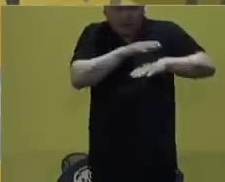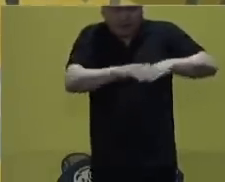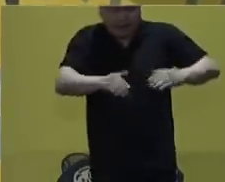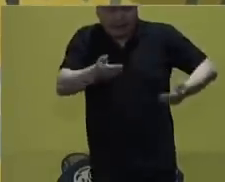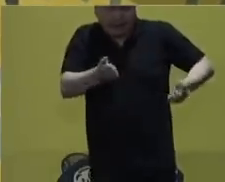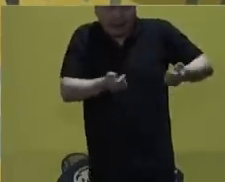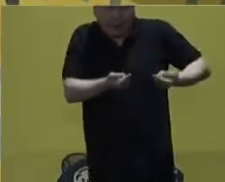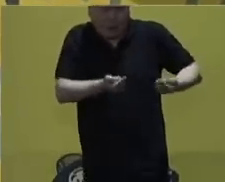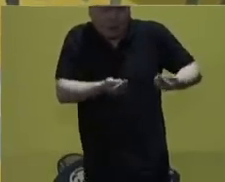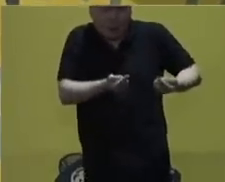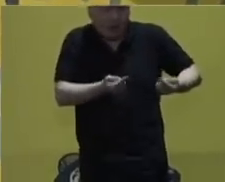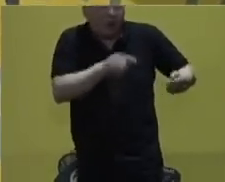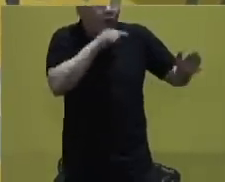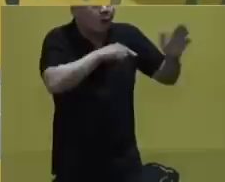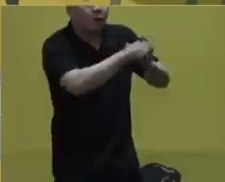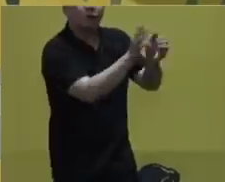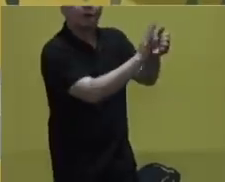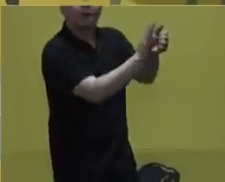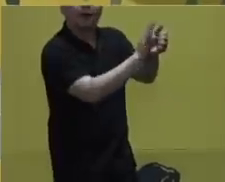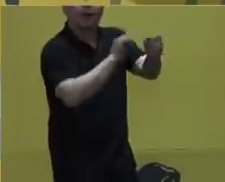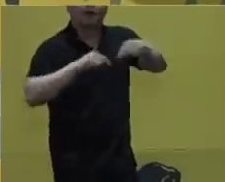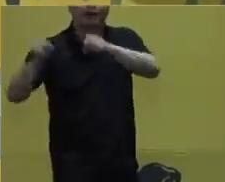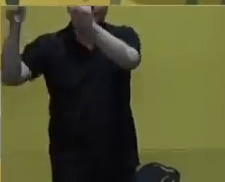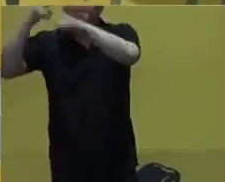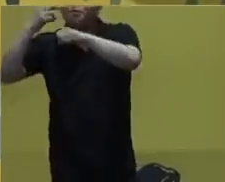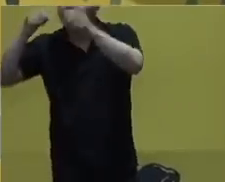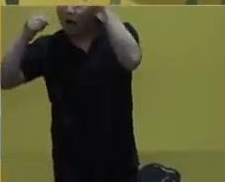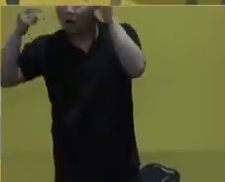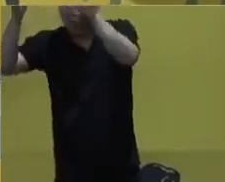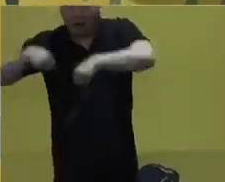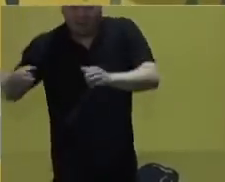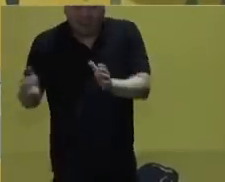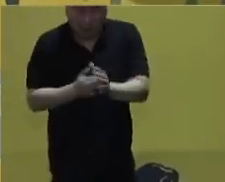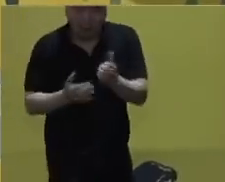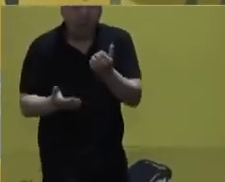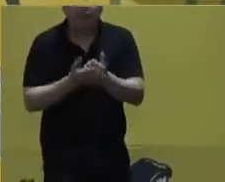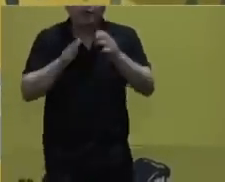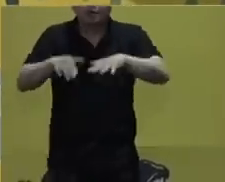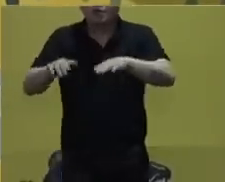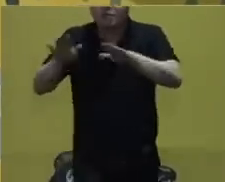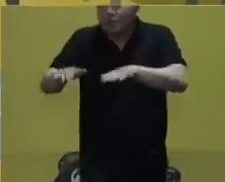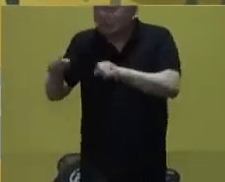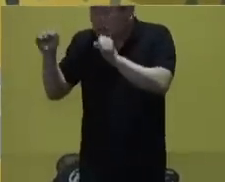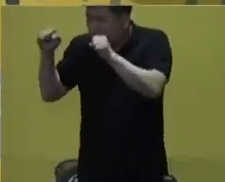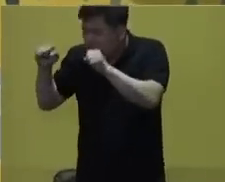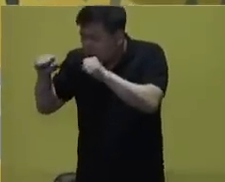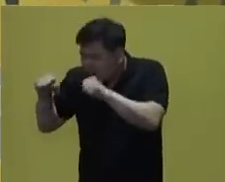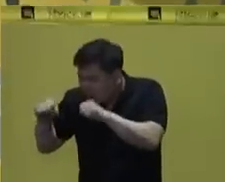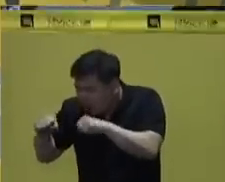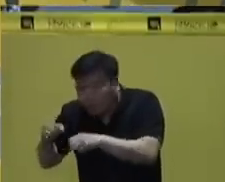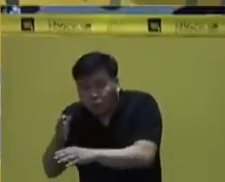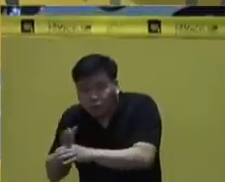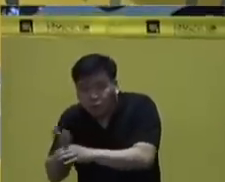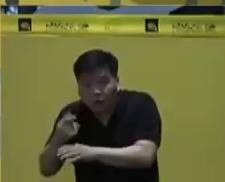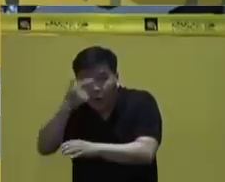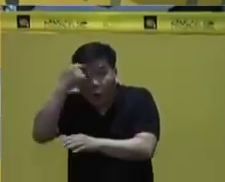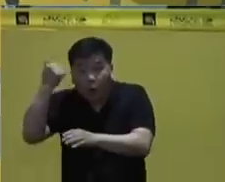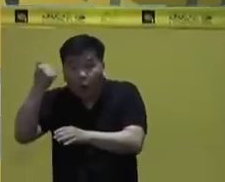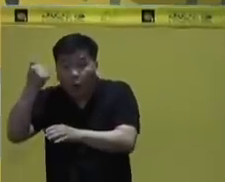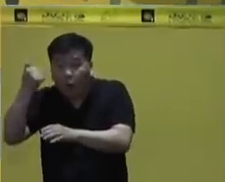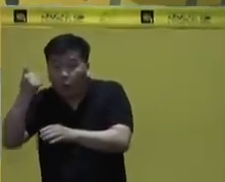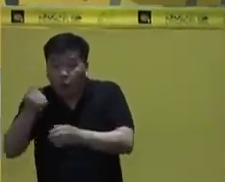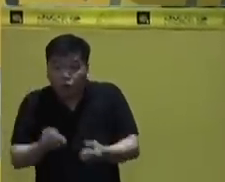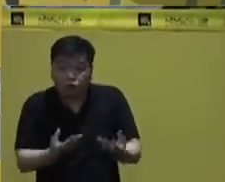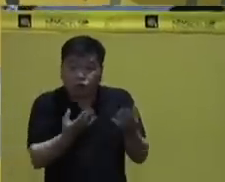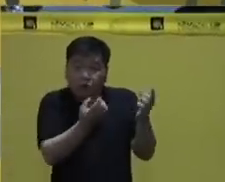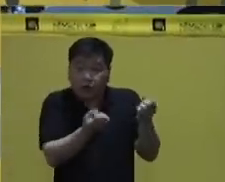대북 포용 정책으로 완전히 전환을 했었거든요. 그래서 혹시라도 지금 협의 중인데 그분이 노무현 대통령 추도식에 참석하시게